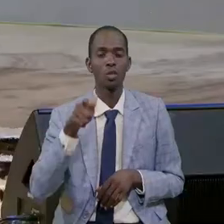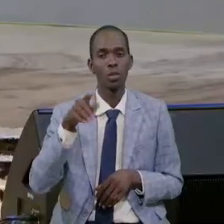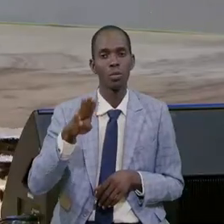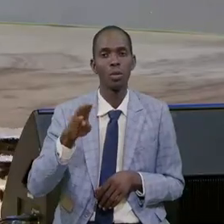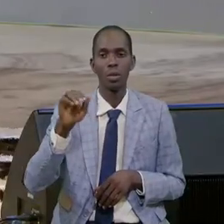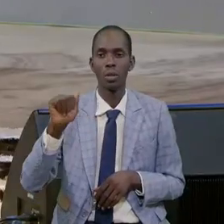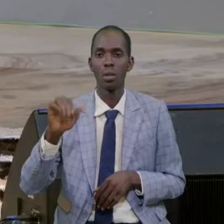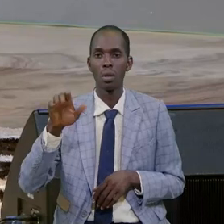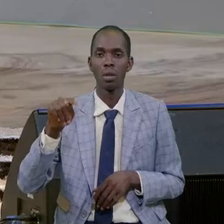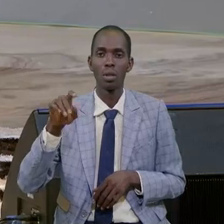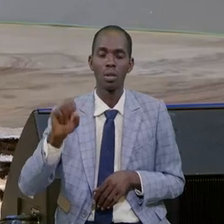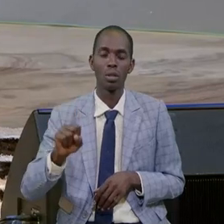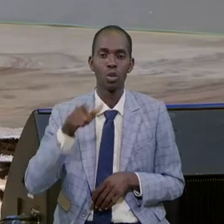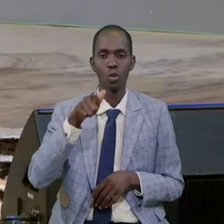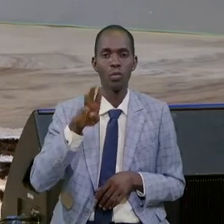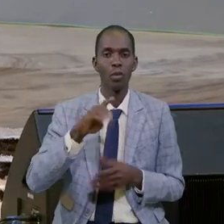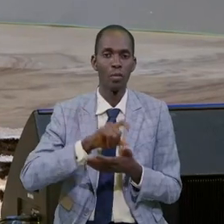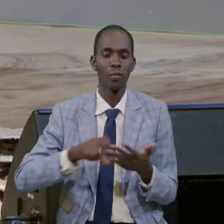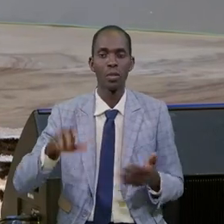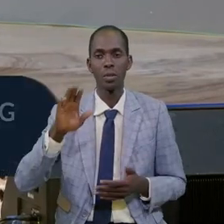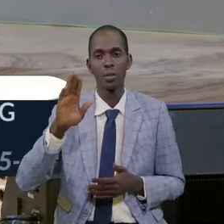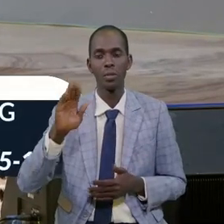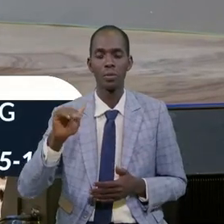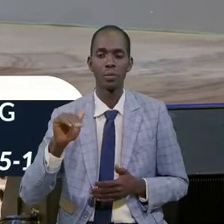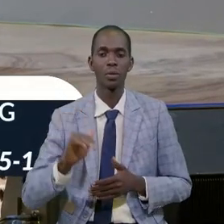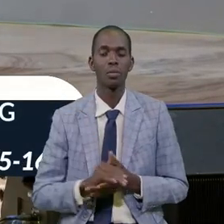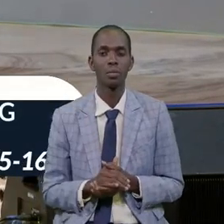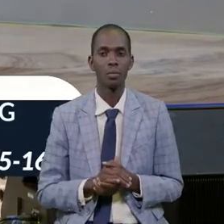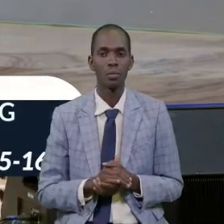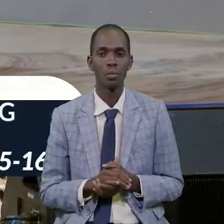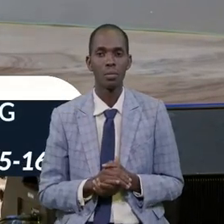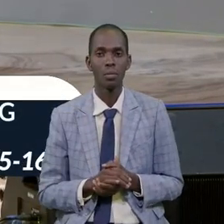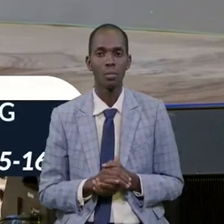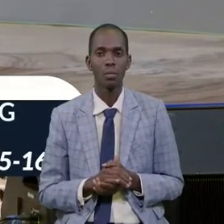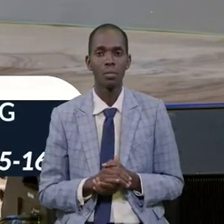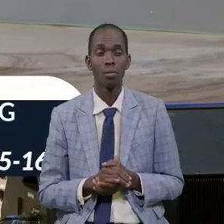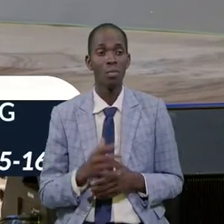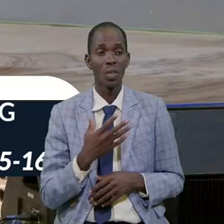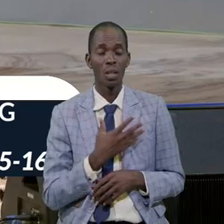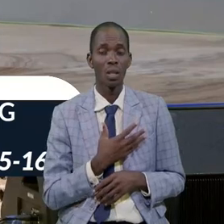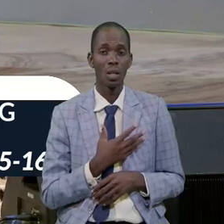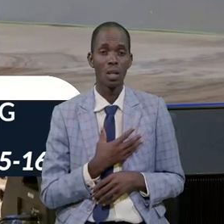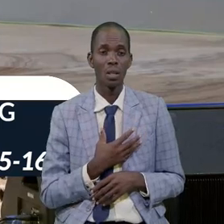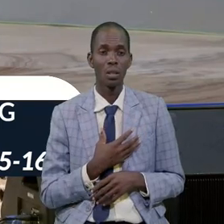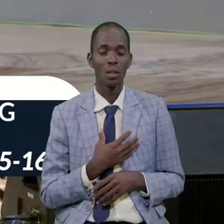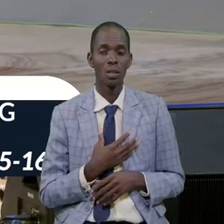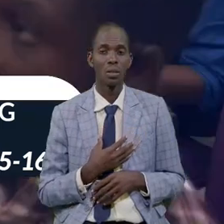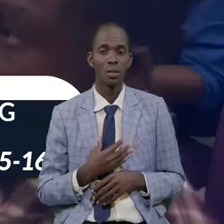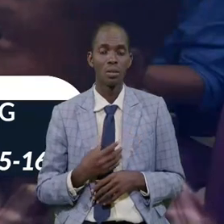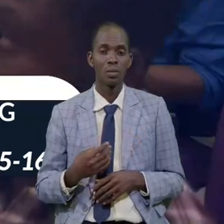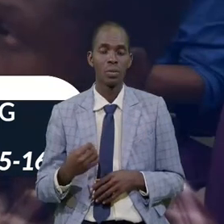Actes chapitre 24 verset 15. Et ayant en